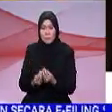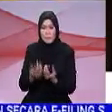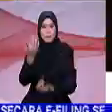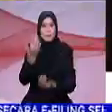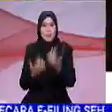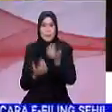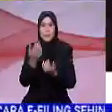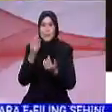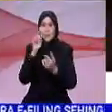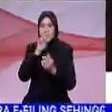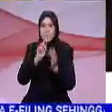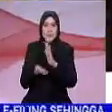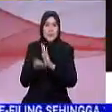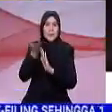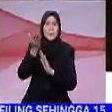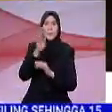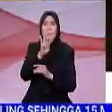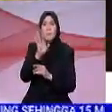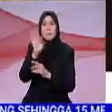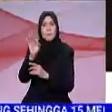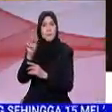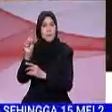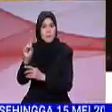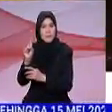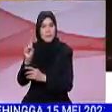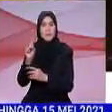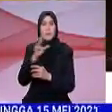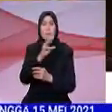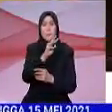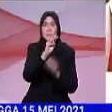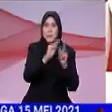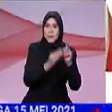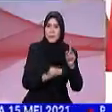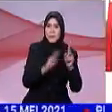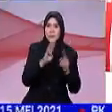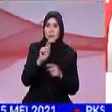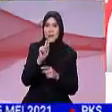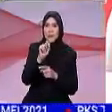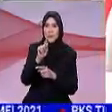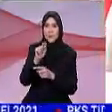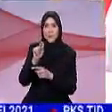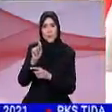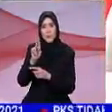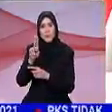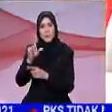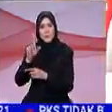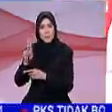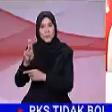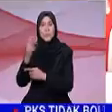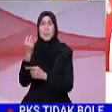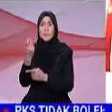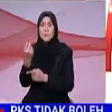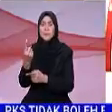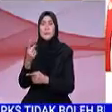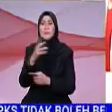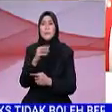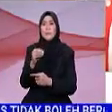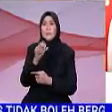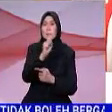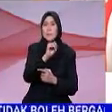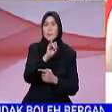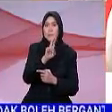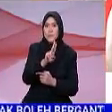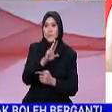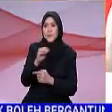kebakaran tertinggi iaitu 49 kes, diikuti Miri dan Bintulu 11 kes masing-masingnya, Sibu dan Mukah 9